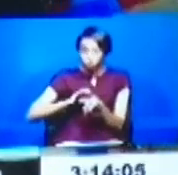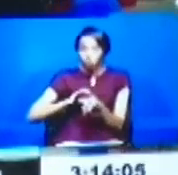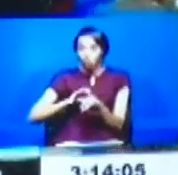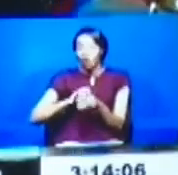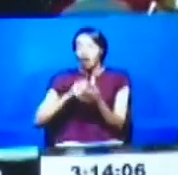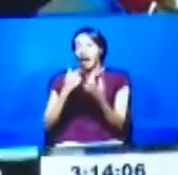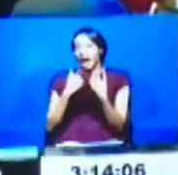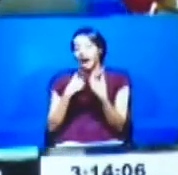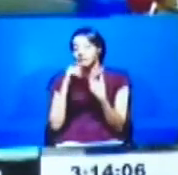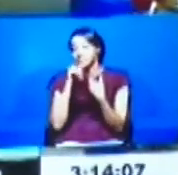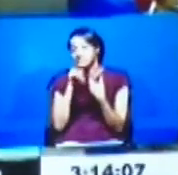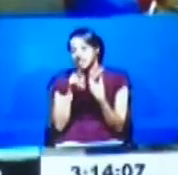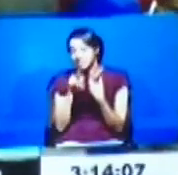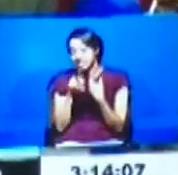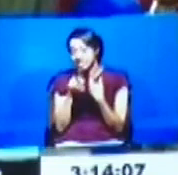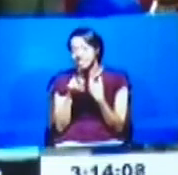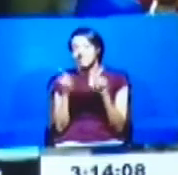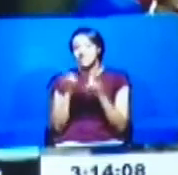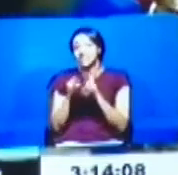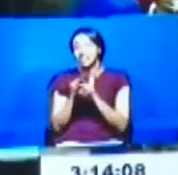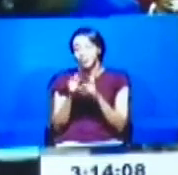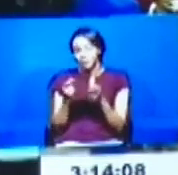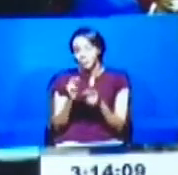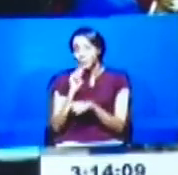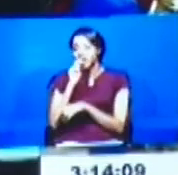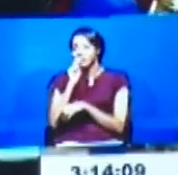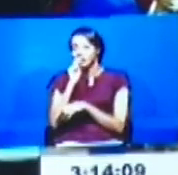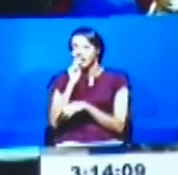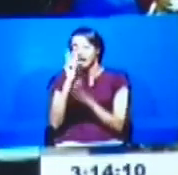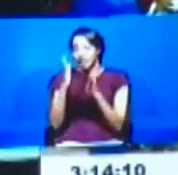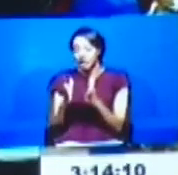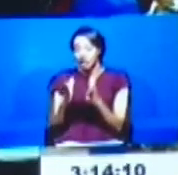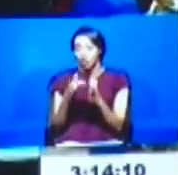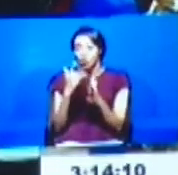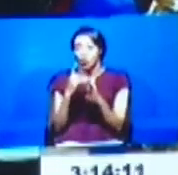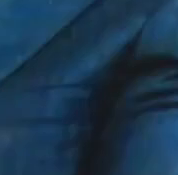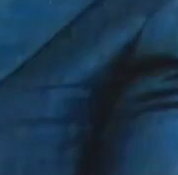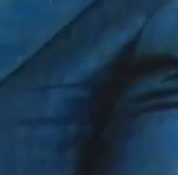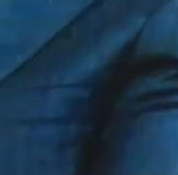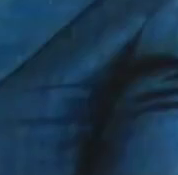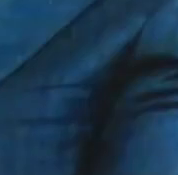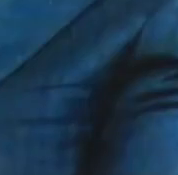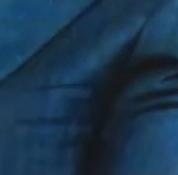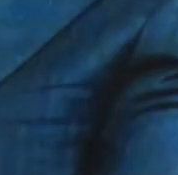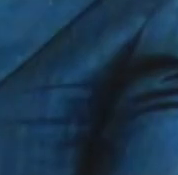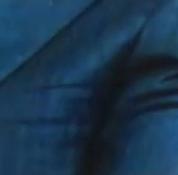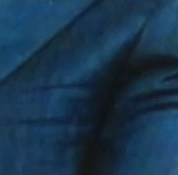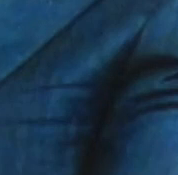president. But away from that. Ensonge ringe yokuna jendo oza nti. Joinzo tunula mu Mount Kenya.